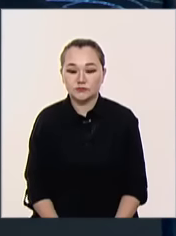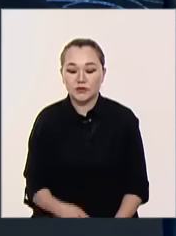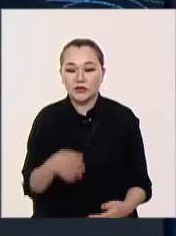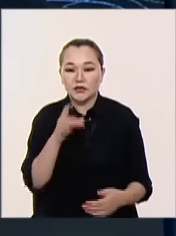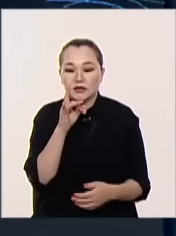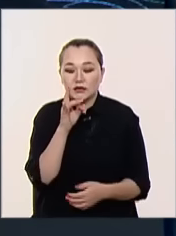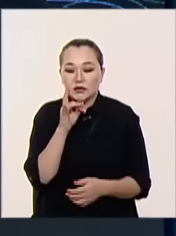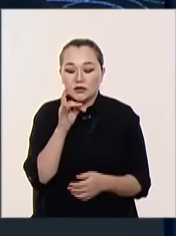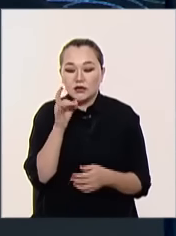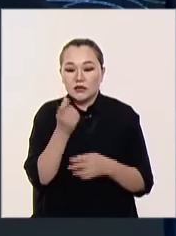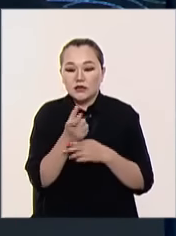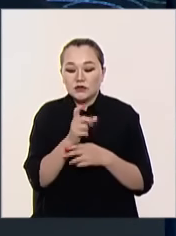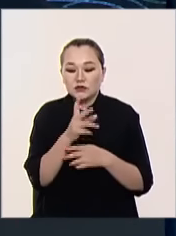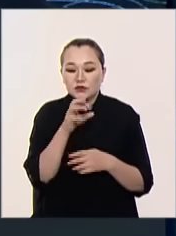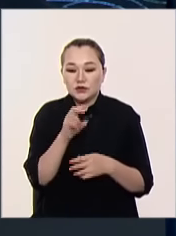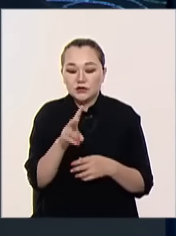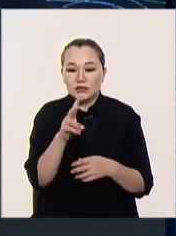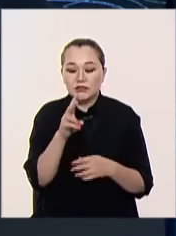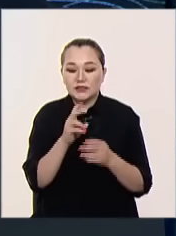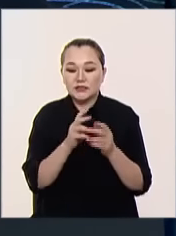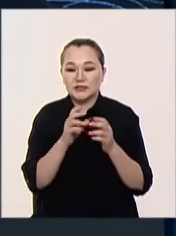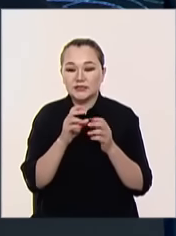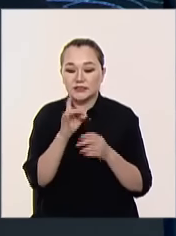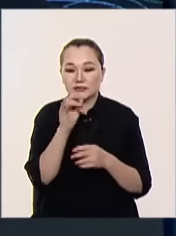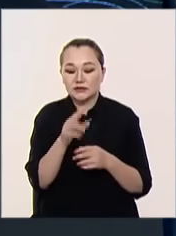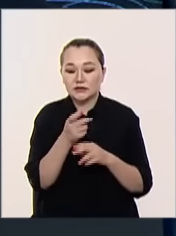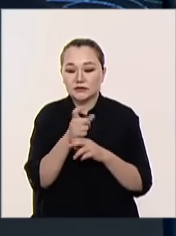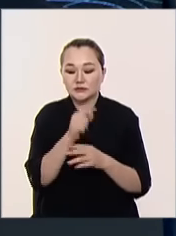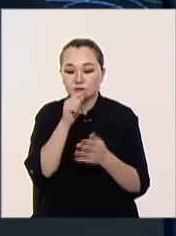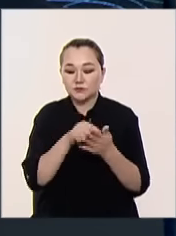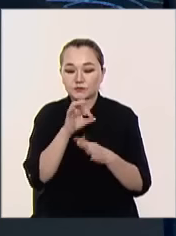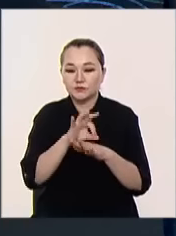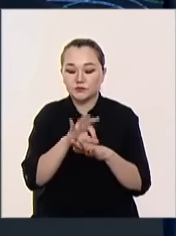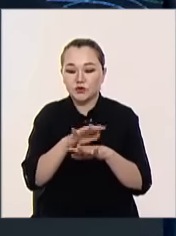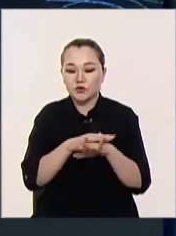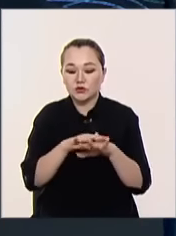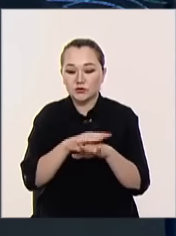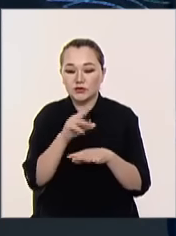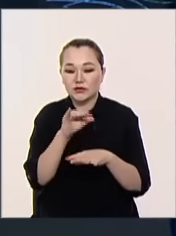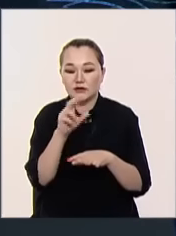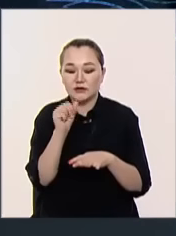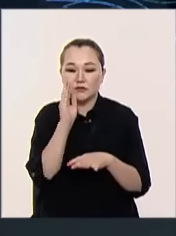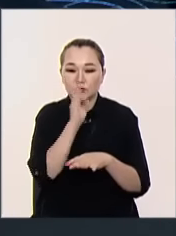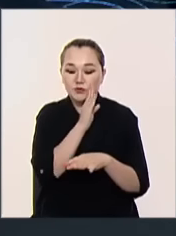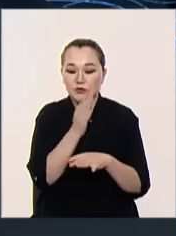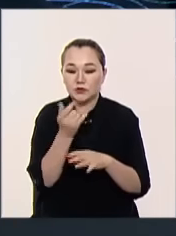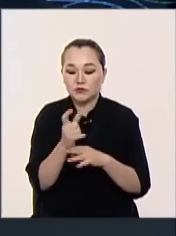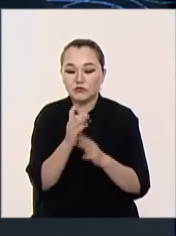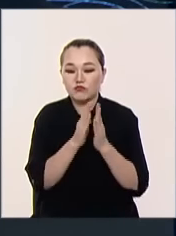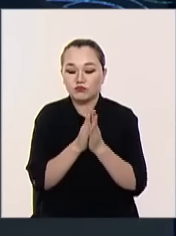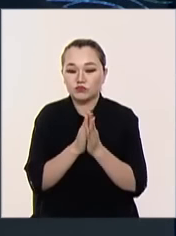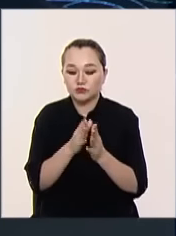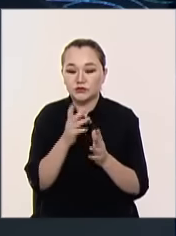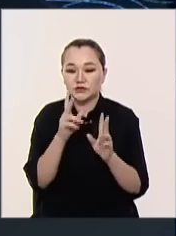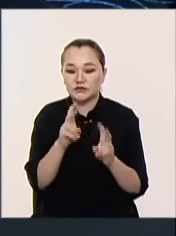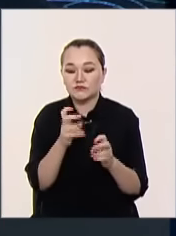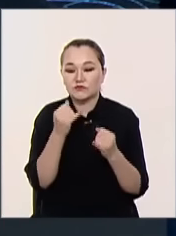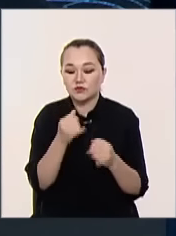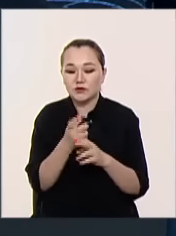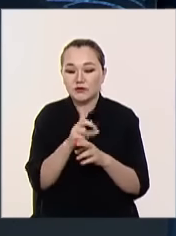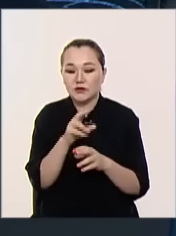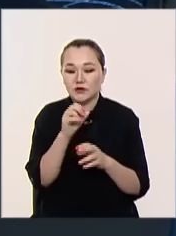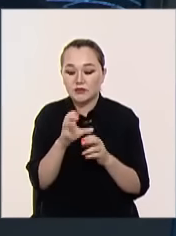Қатерлі сүйек ісігіне шалдыққан Диястың анасы Диана Ахментаева халықтан көмек сұрайды. Аты жаман аурудың белгілері Диястың